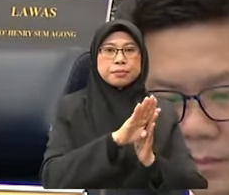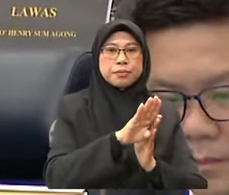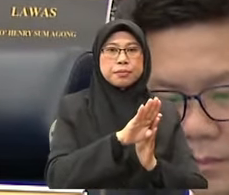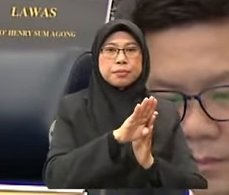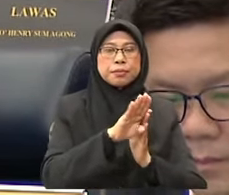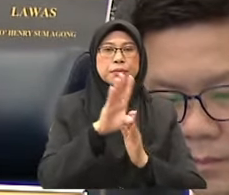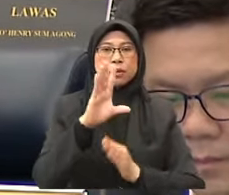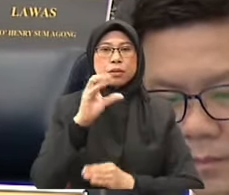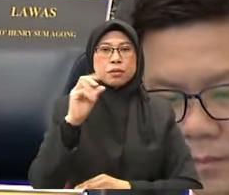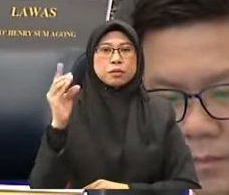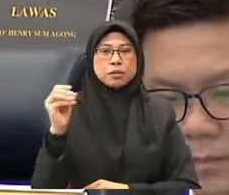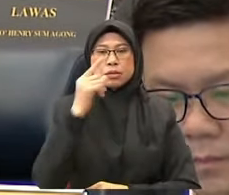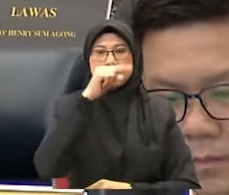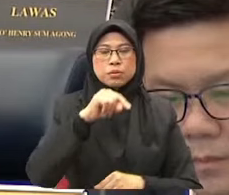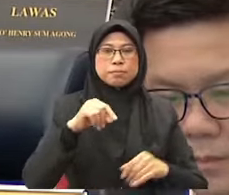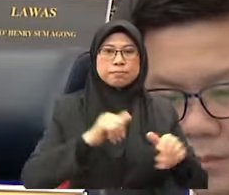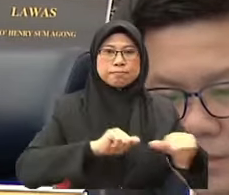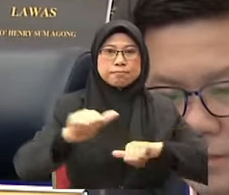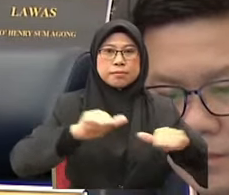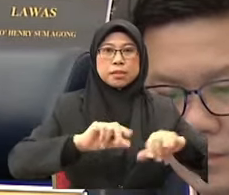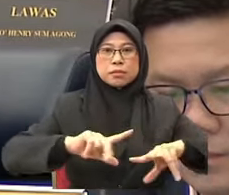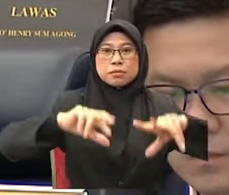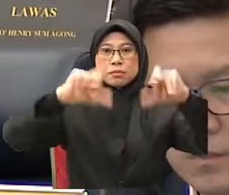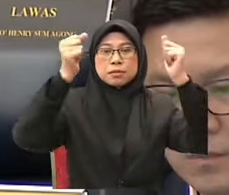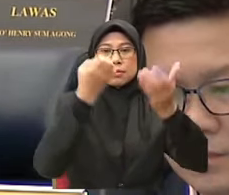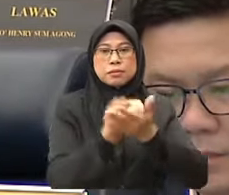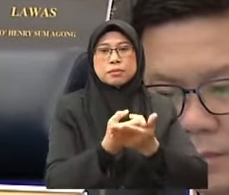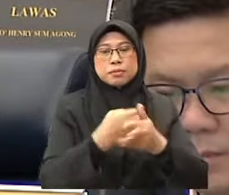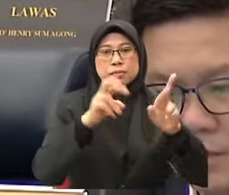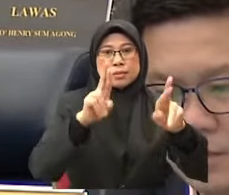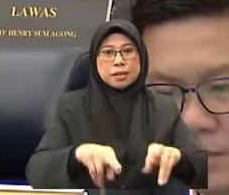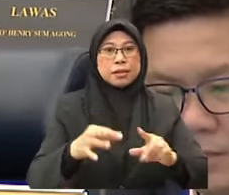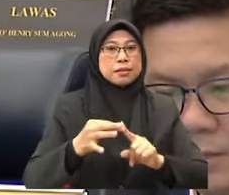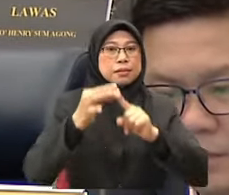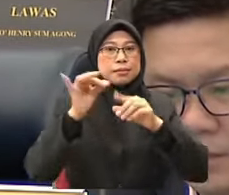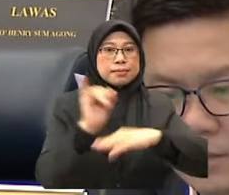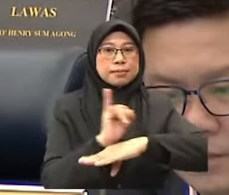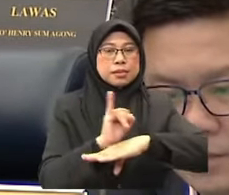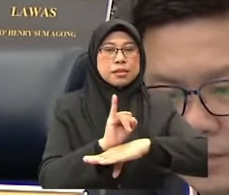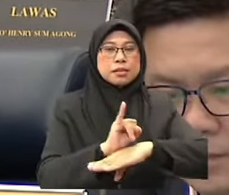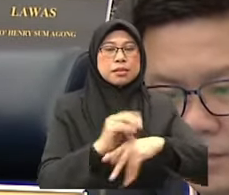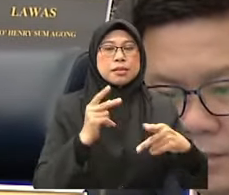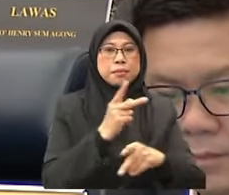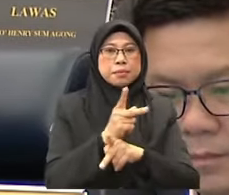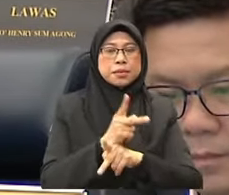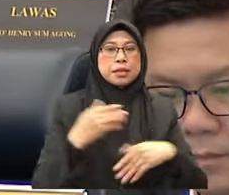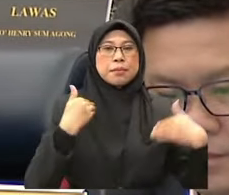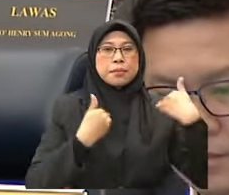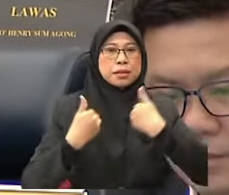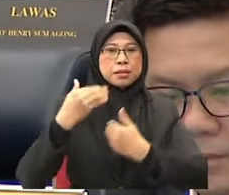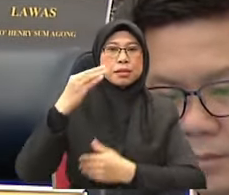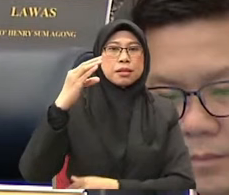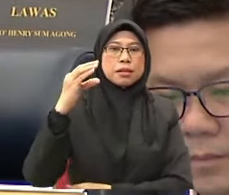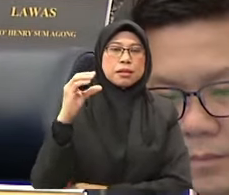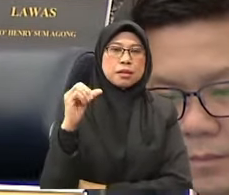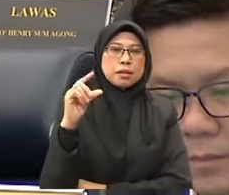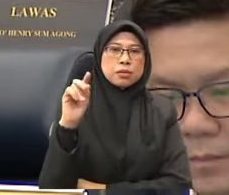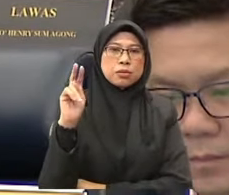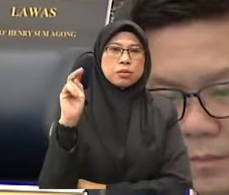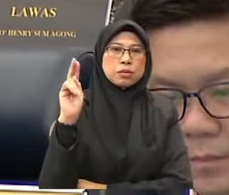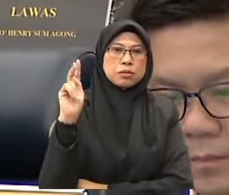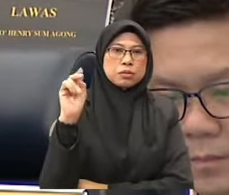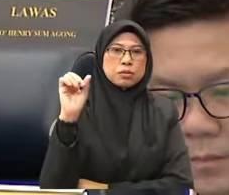Rekoda untuk mempergiatkan dan meningkatkan lagi ekonomi rakyat khasnya dalam industri ternakan, industri ekokultur dan industri